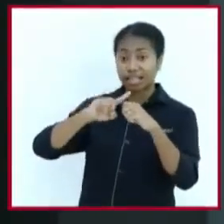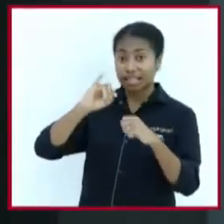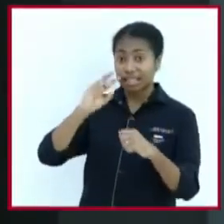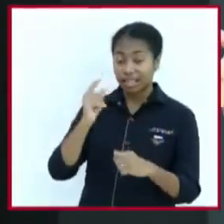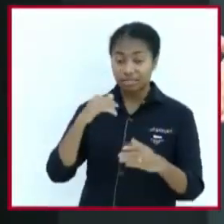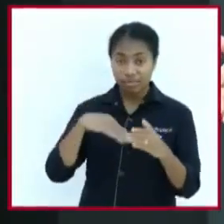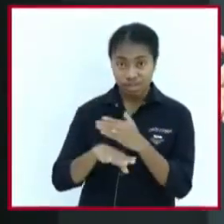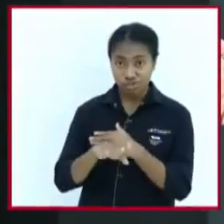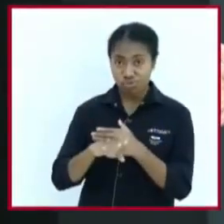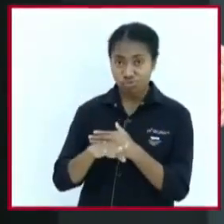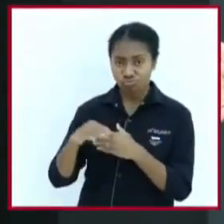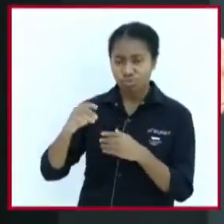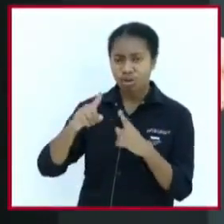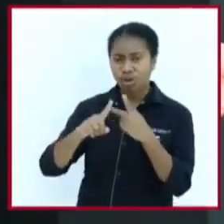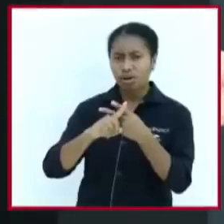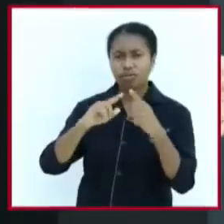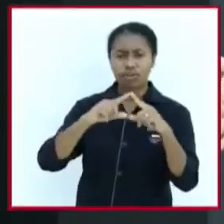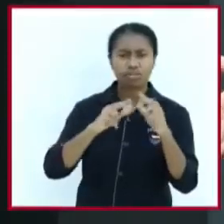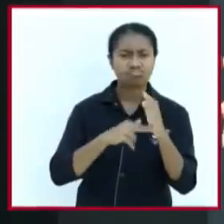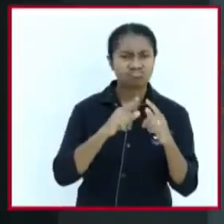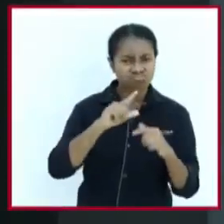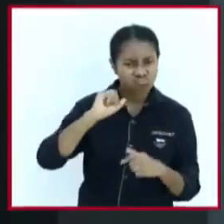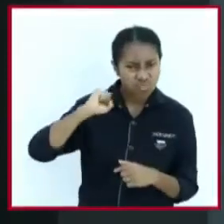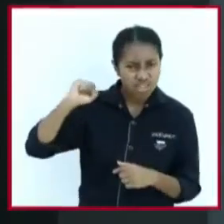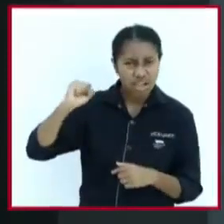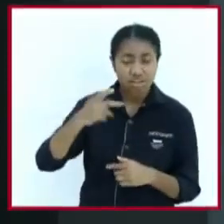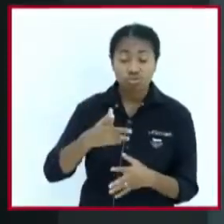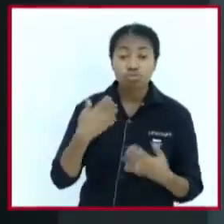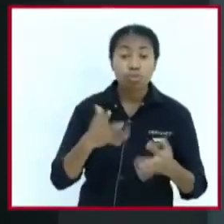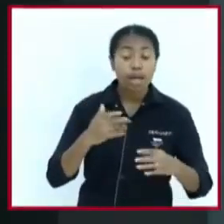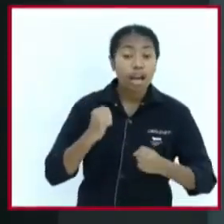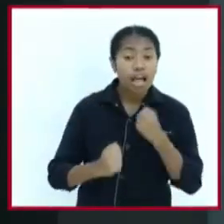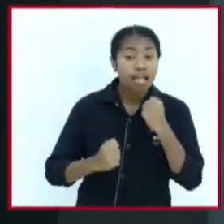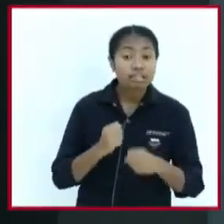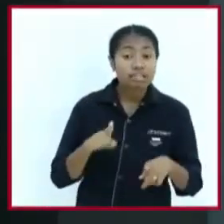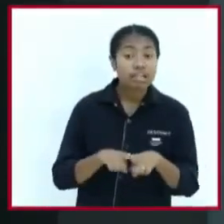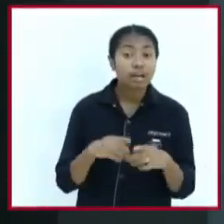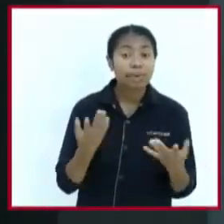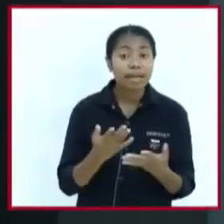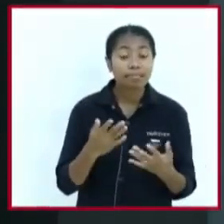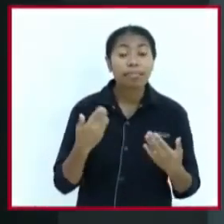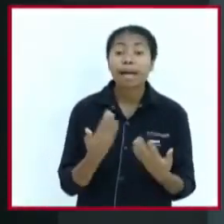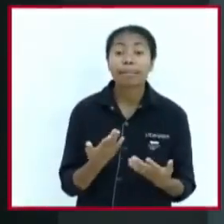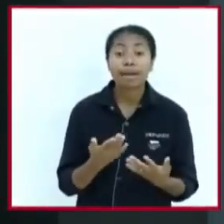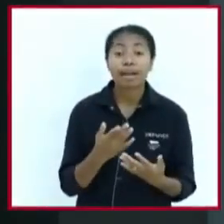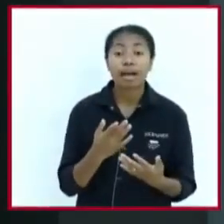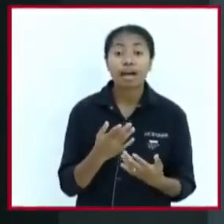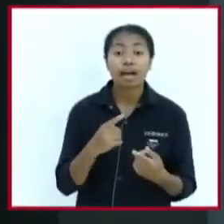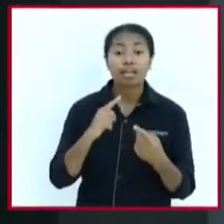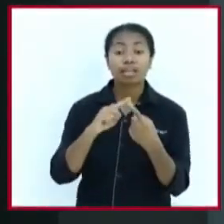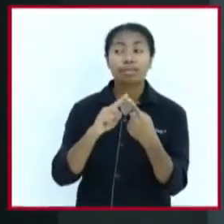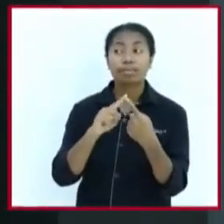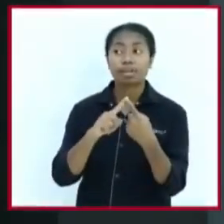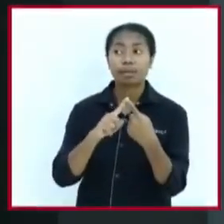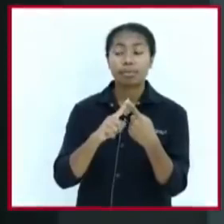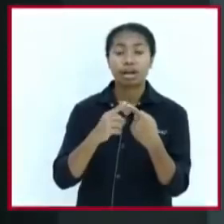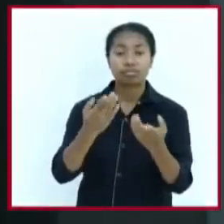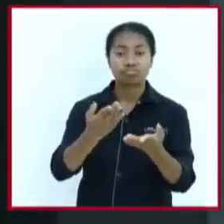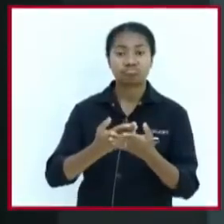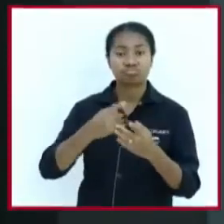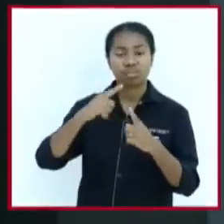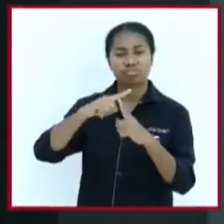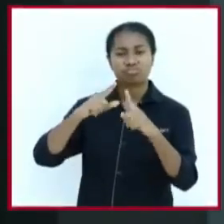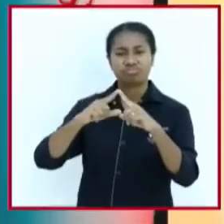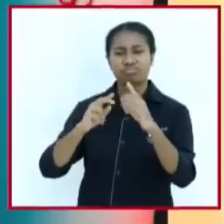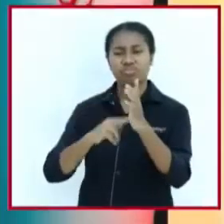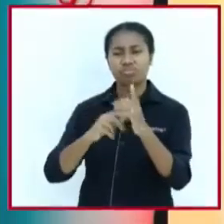kalau begitu supaya bisa lari dengan baik Bagaimana pertama tanggalkan beban dan dosa air